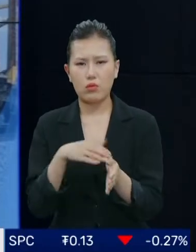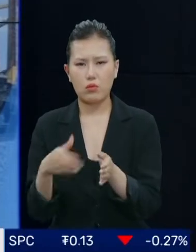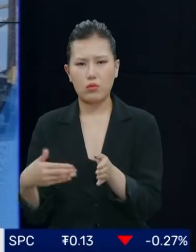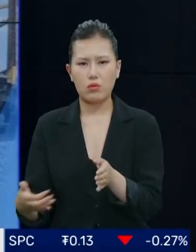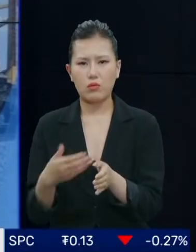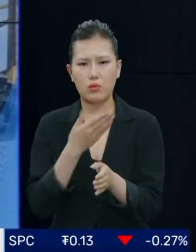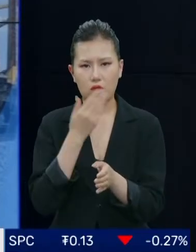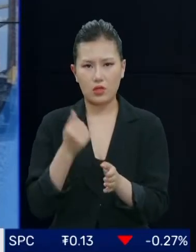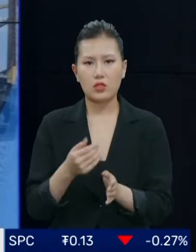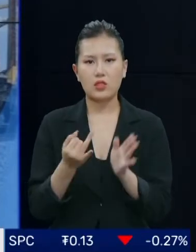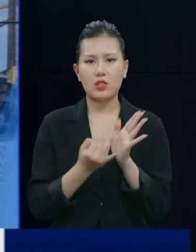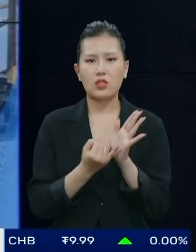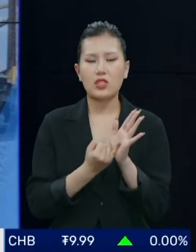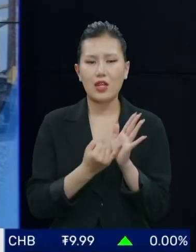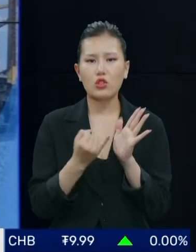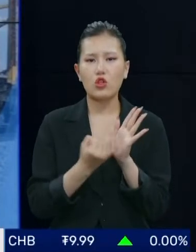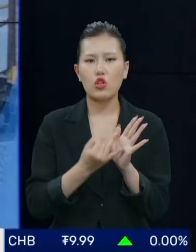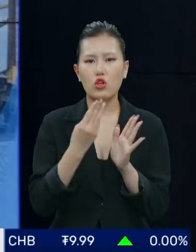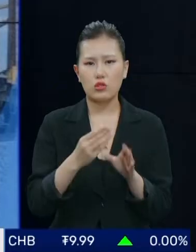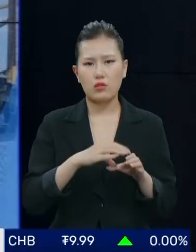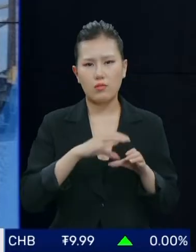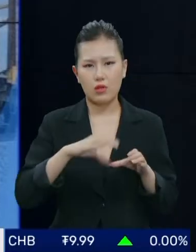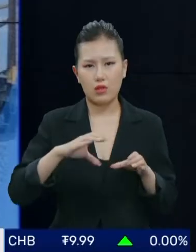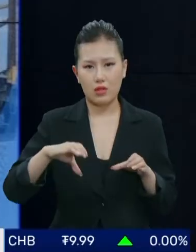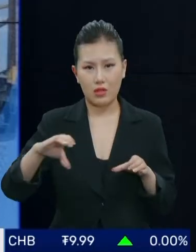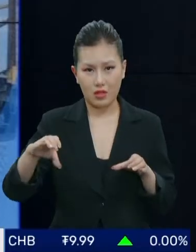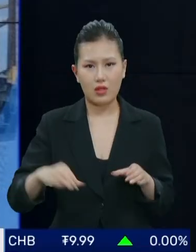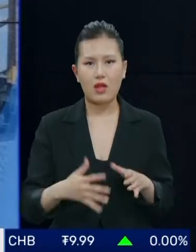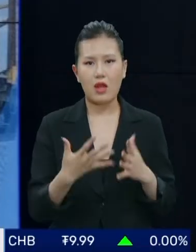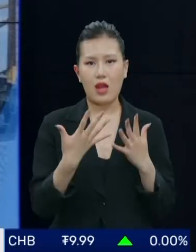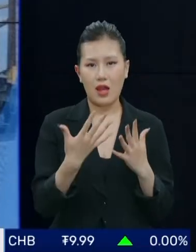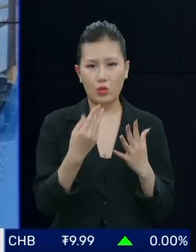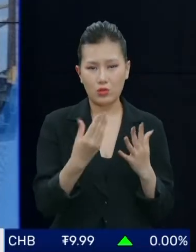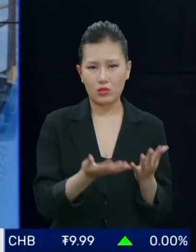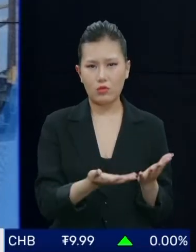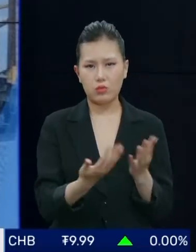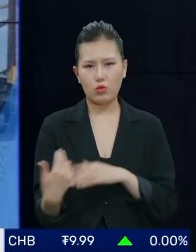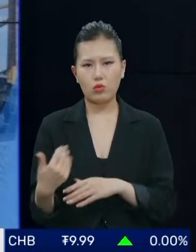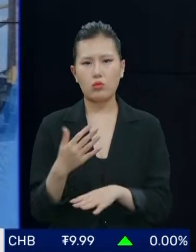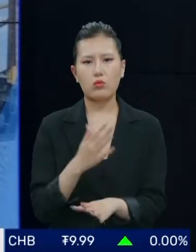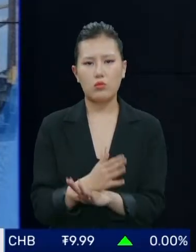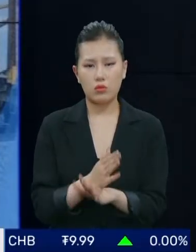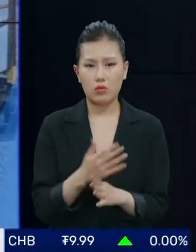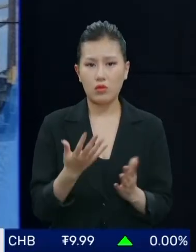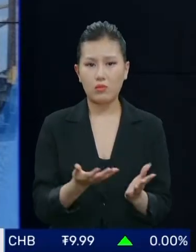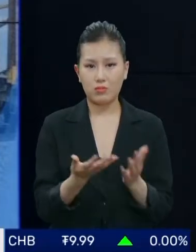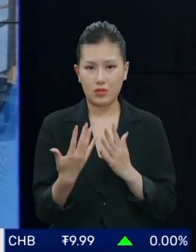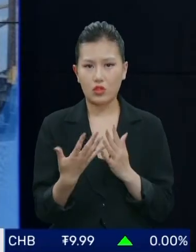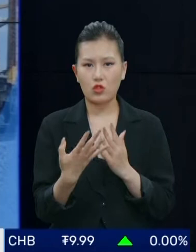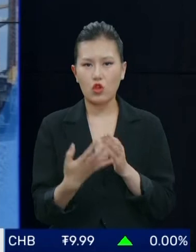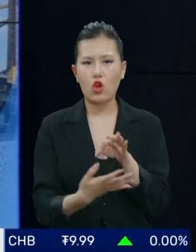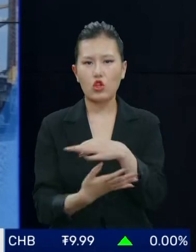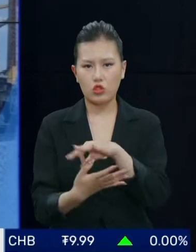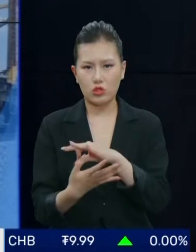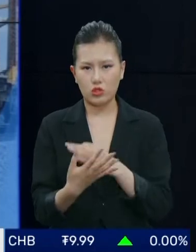За 67 вагон бүхий галт тэрэгний бүрэлдэхүүн дундаас 10 вагон замаасаа гарчээ. Замаасаа гарсан 10 вагоны нэг нь хоосон, 3 нь